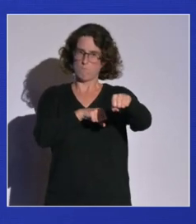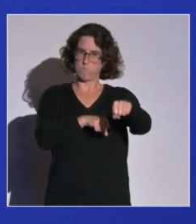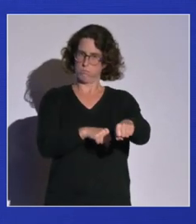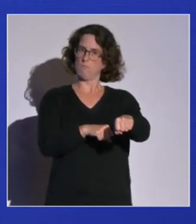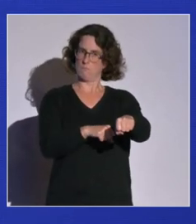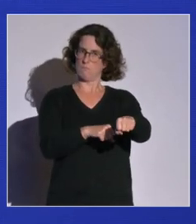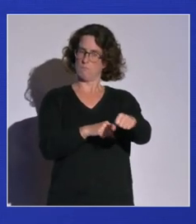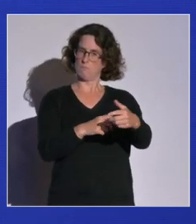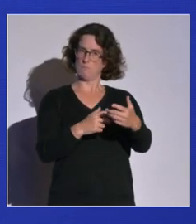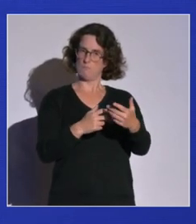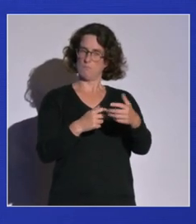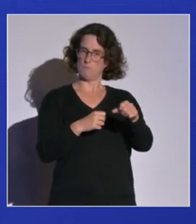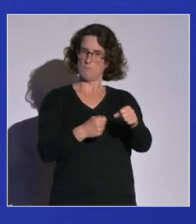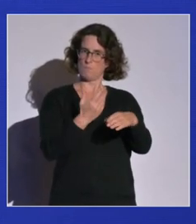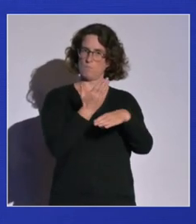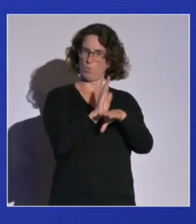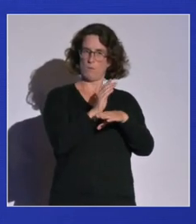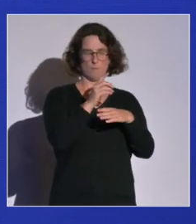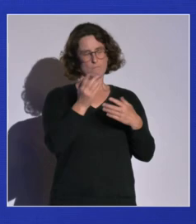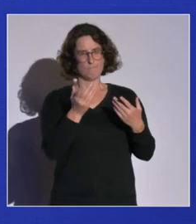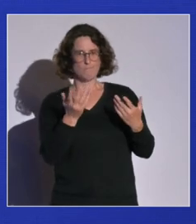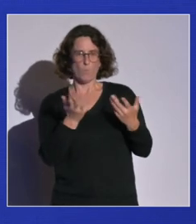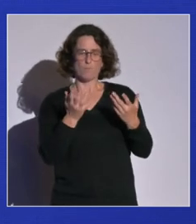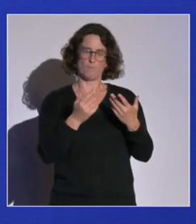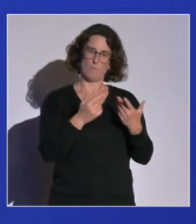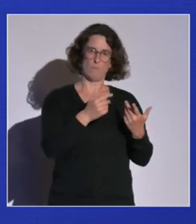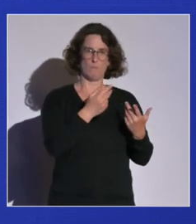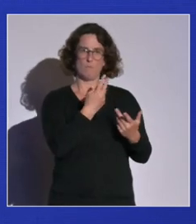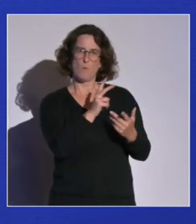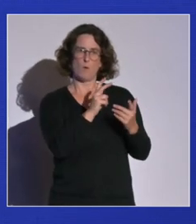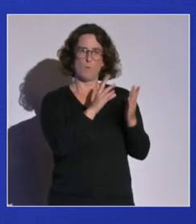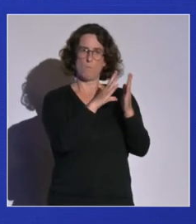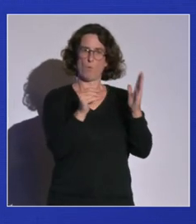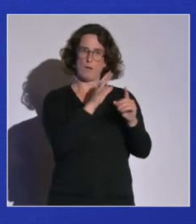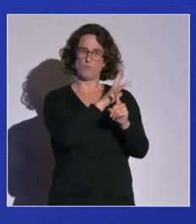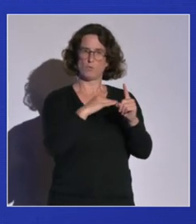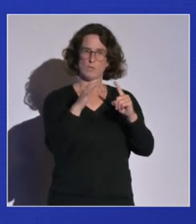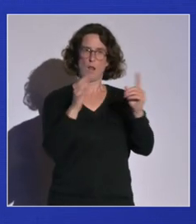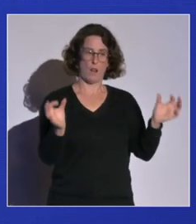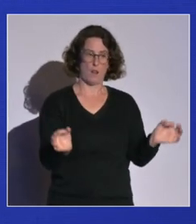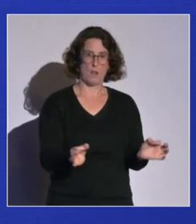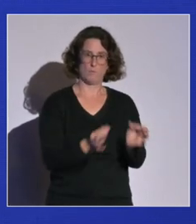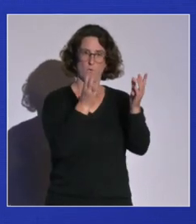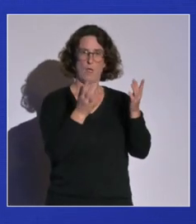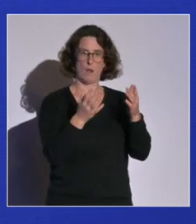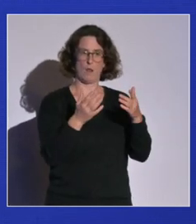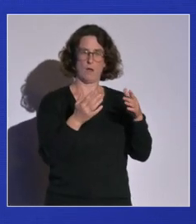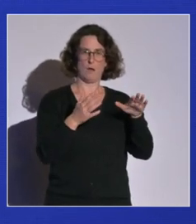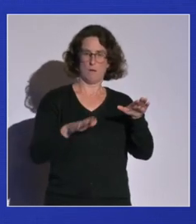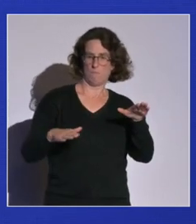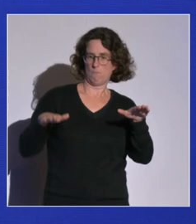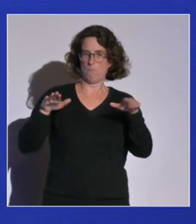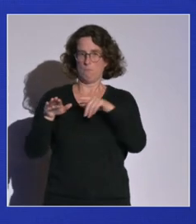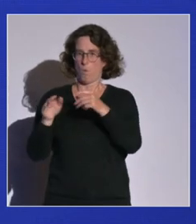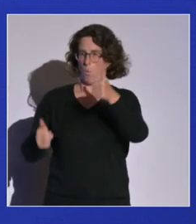exceptionnel et qui ne peut pas, parce qu'il veut soutenir ce modèle social, être absent de la compétition